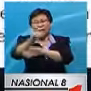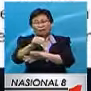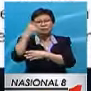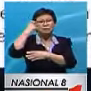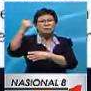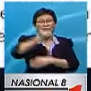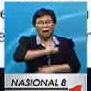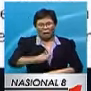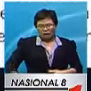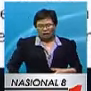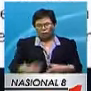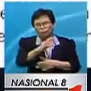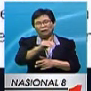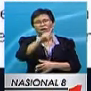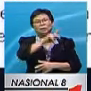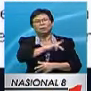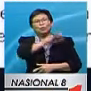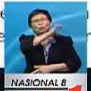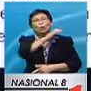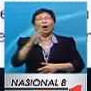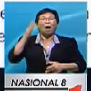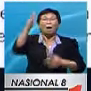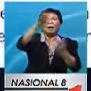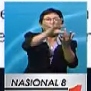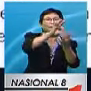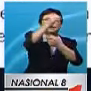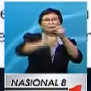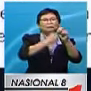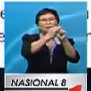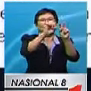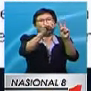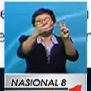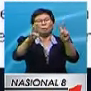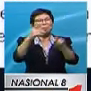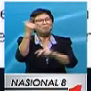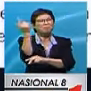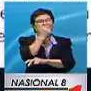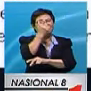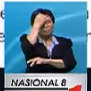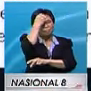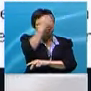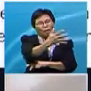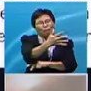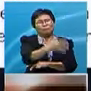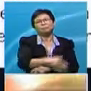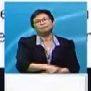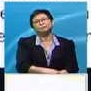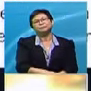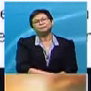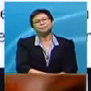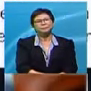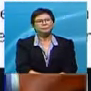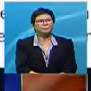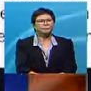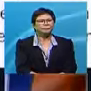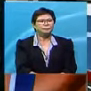Siusa Agong serta ketua jurulatih yang bakal dipilih tahun depan namun enggan mendedahkan lebih lanjut.